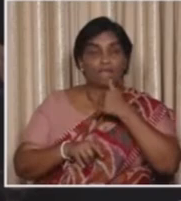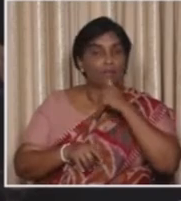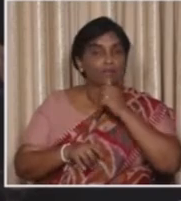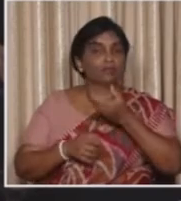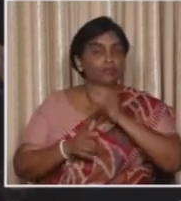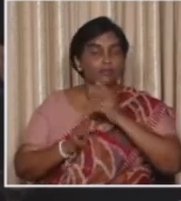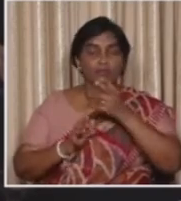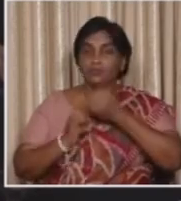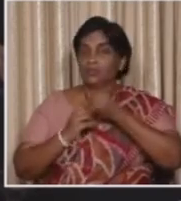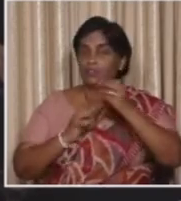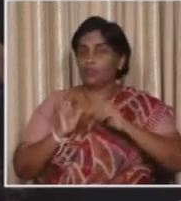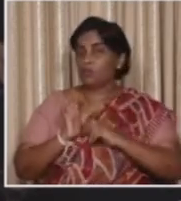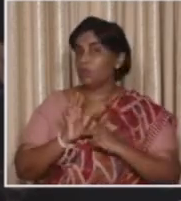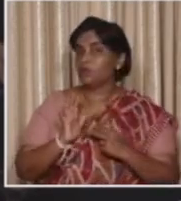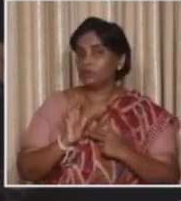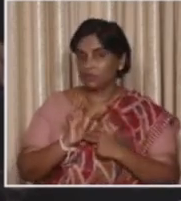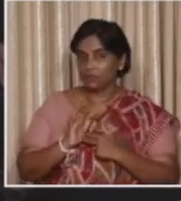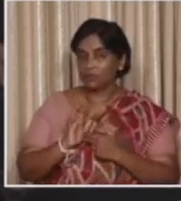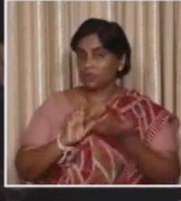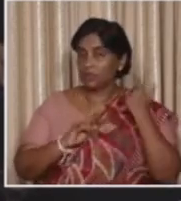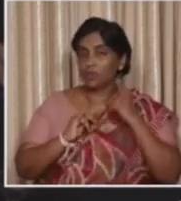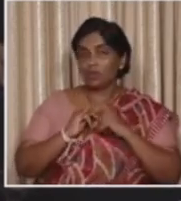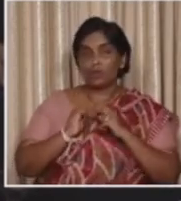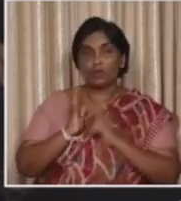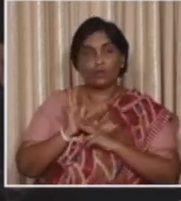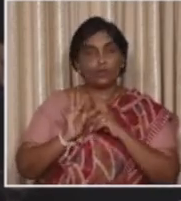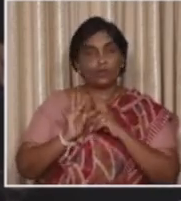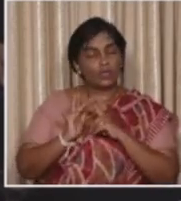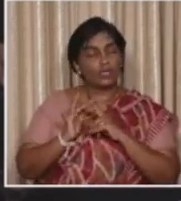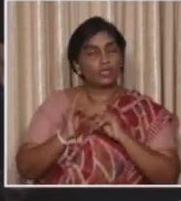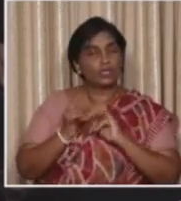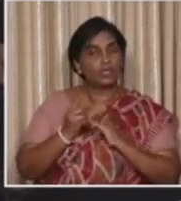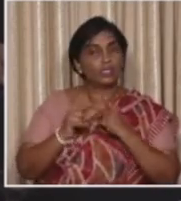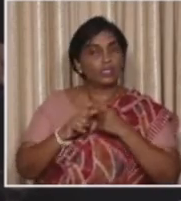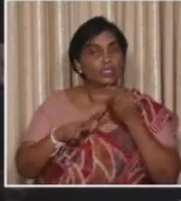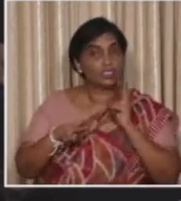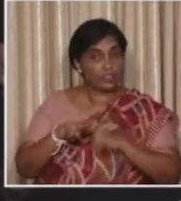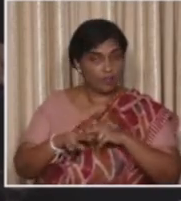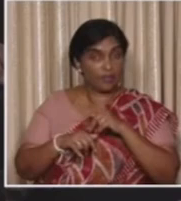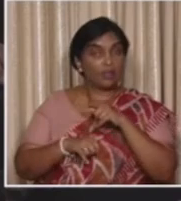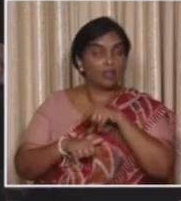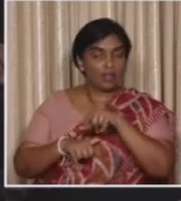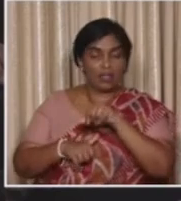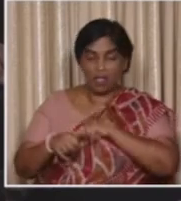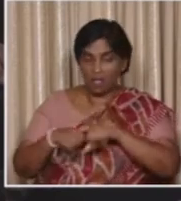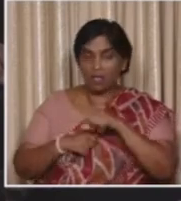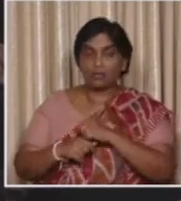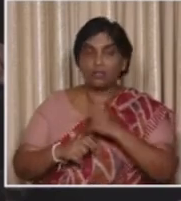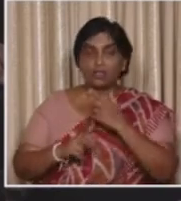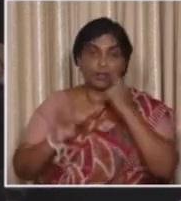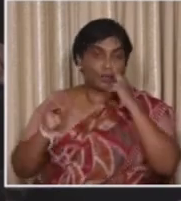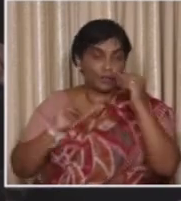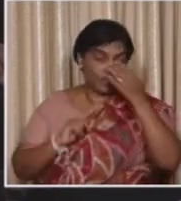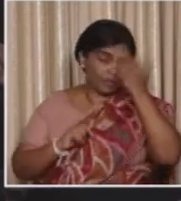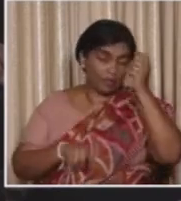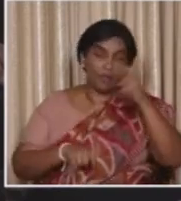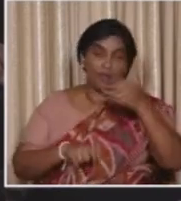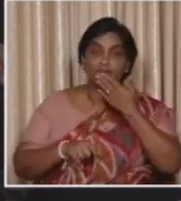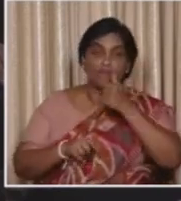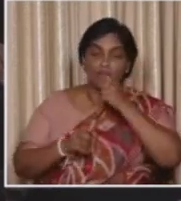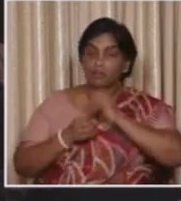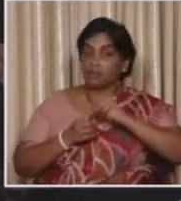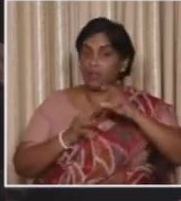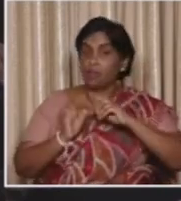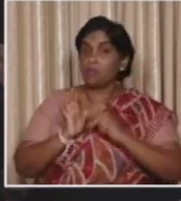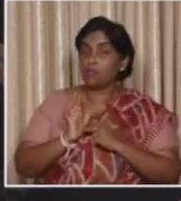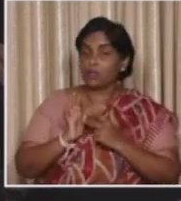දෙන ව්‍යාපෘති. එදා යුනිසෙෆ් ආයතනය පටන් ගත්ත යුනිසෙෆ් ආධාරය යටතේ කනුකර දෙමළ ජනතාවට පානීය ජලය ලබා දීමේ